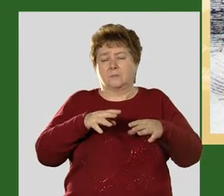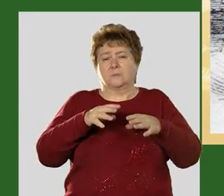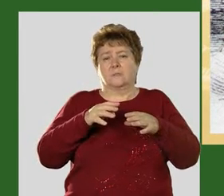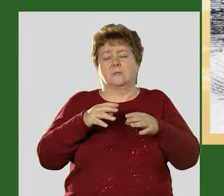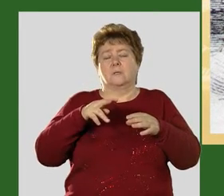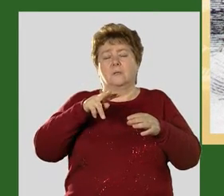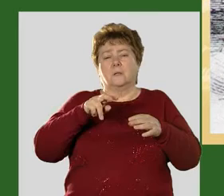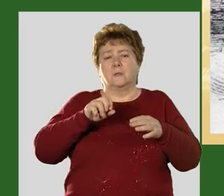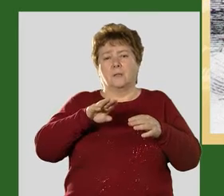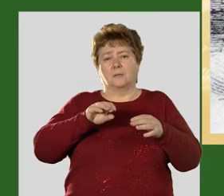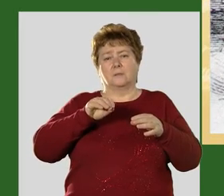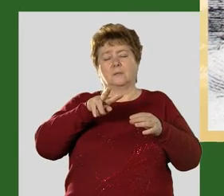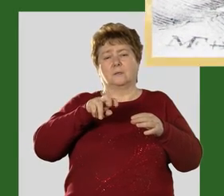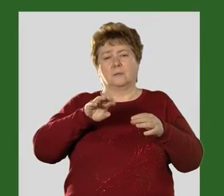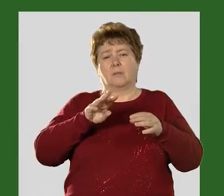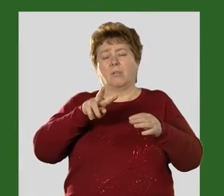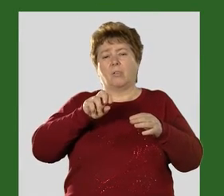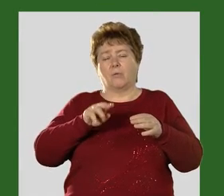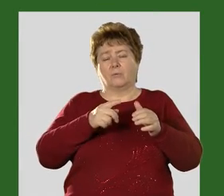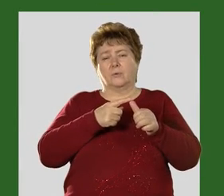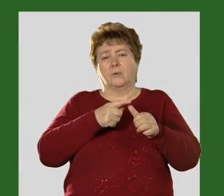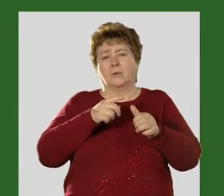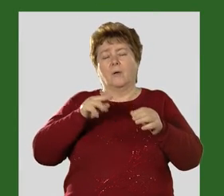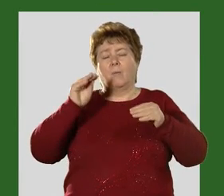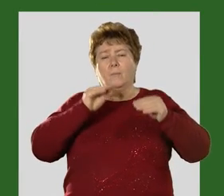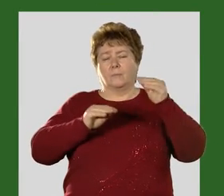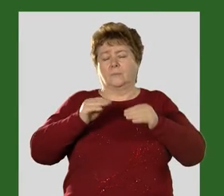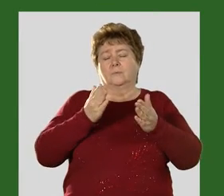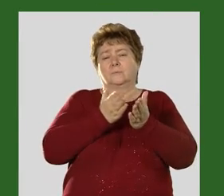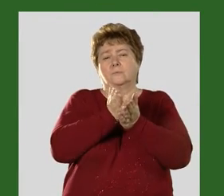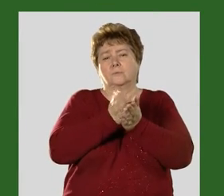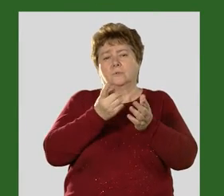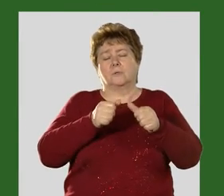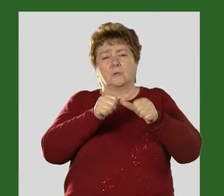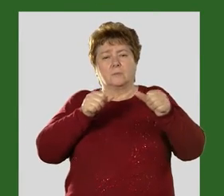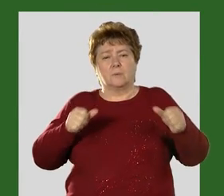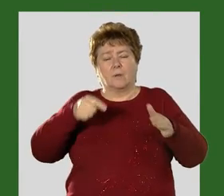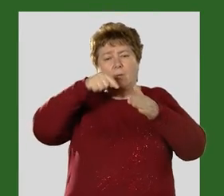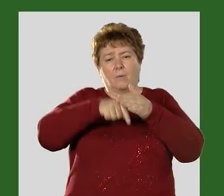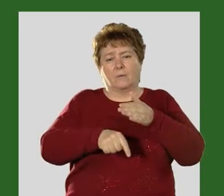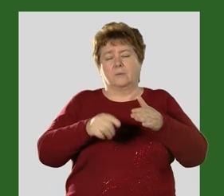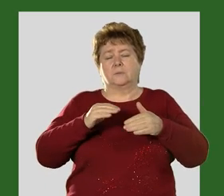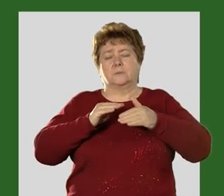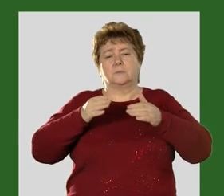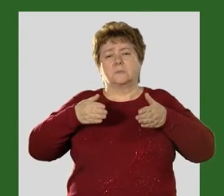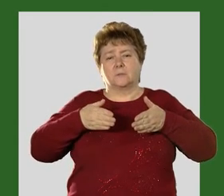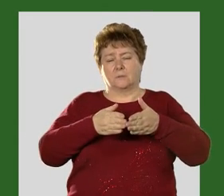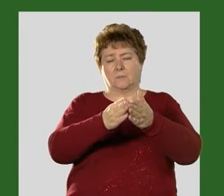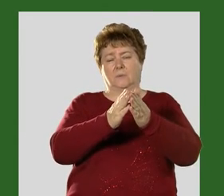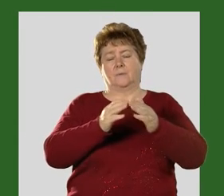ручной лотлинь. Лотом называется прибор, служащий для измерения глубин с борта